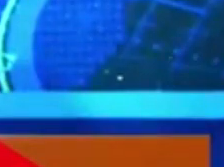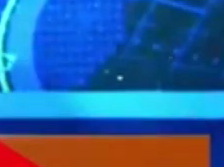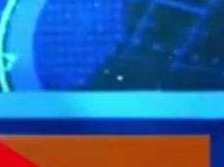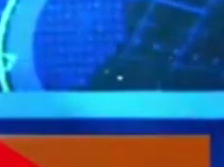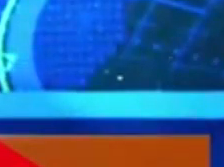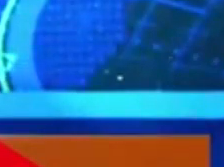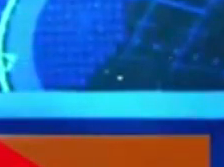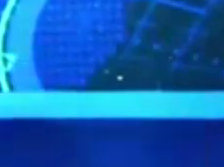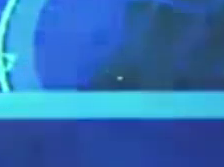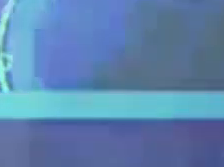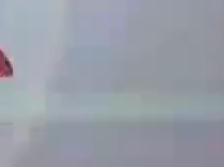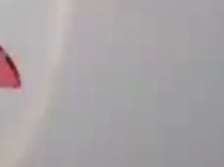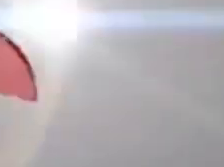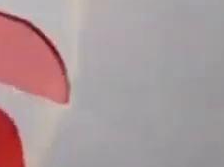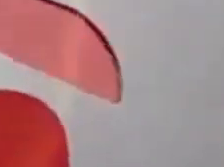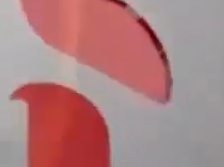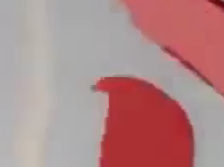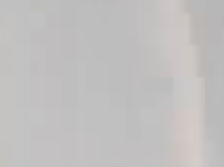wa umudhi.